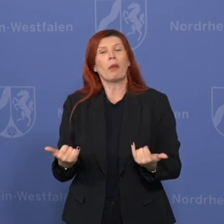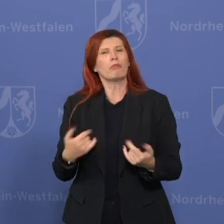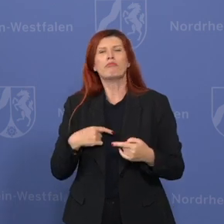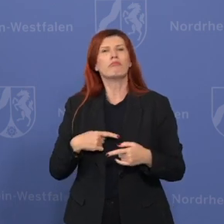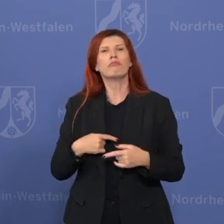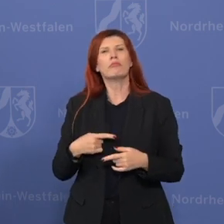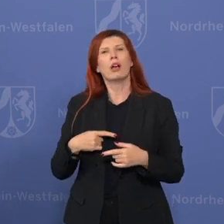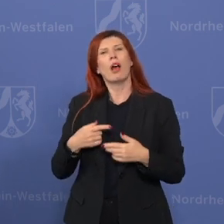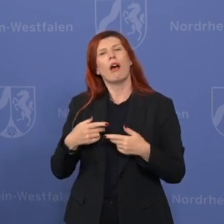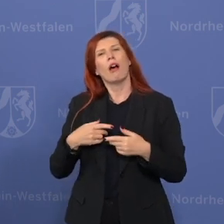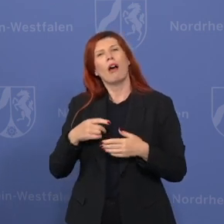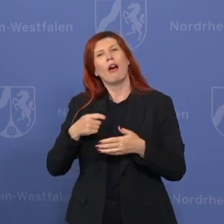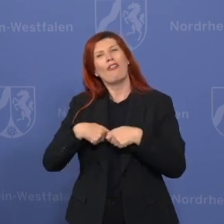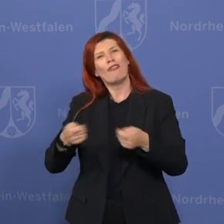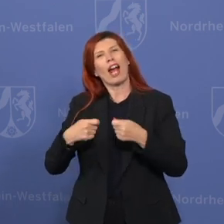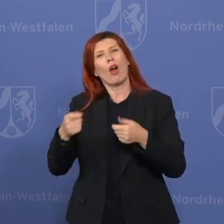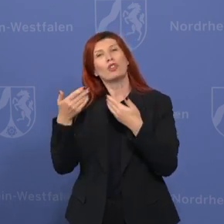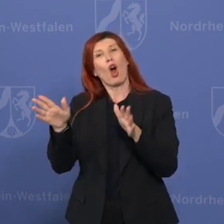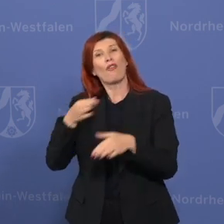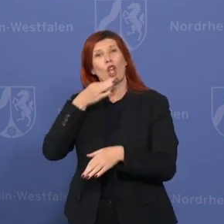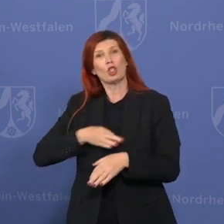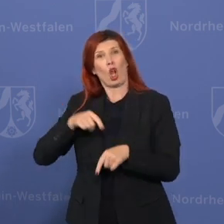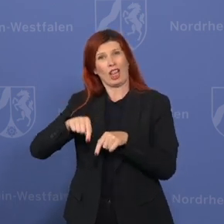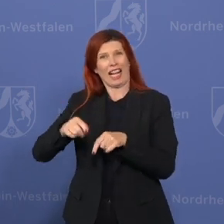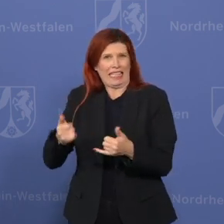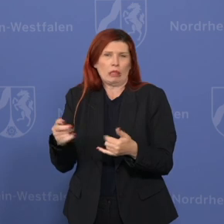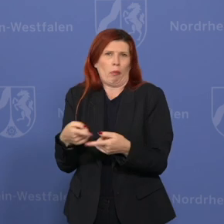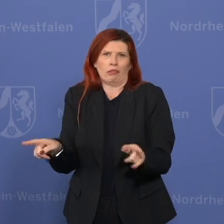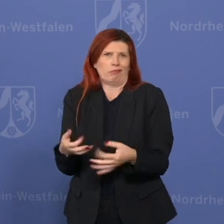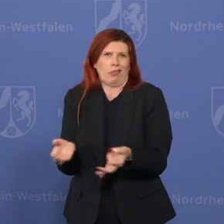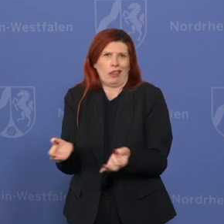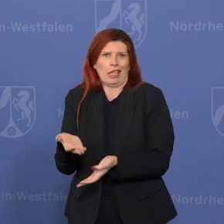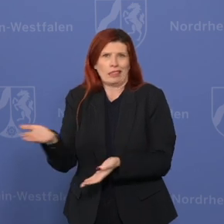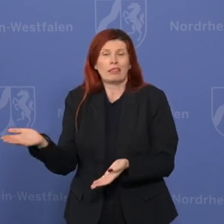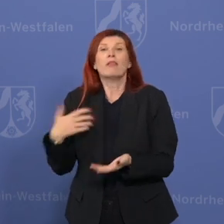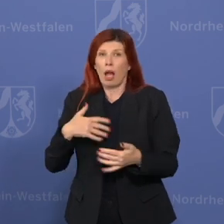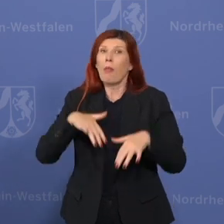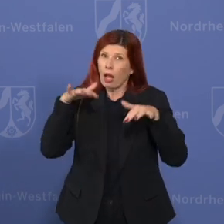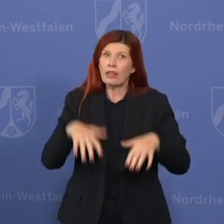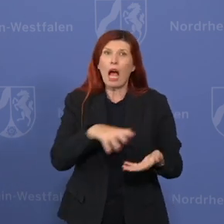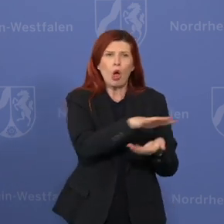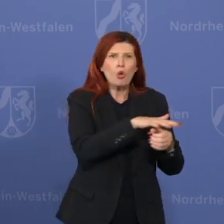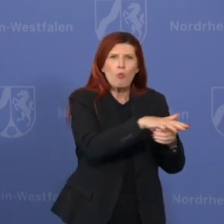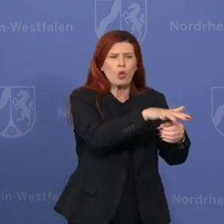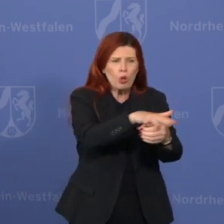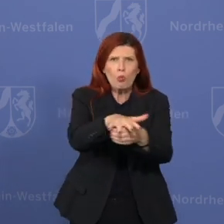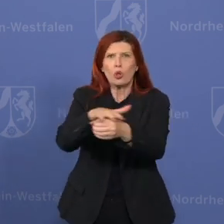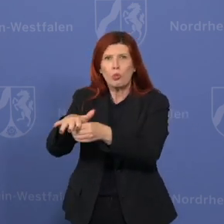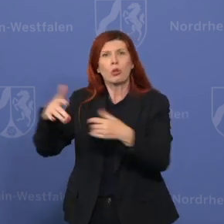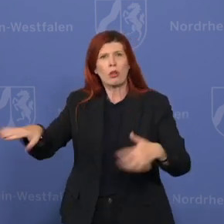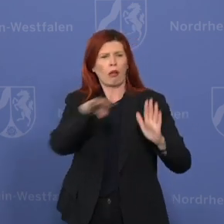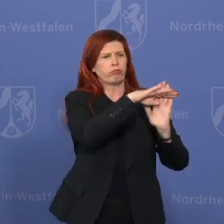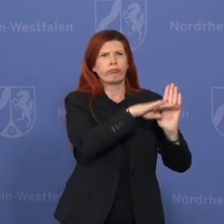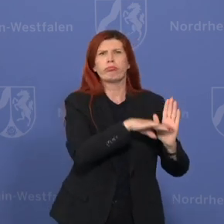ist. Das ist in dem Ermessensfreiheit der jeweiligen Kommune gestellt. Darüber hinaus hatten